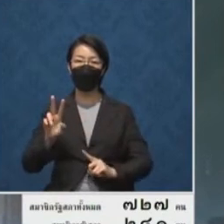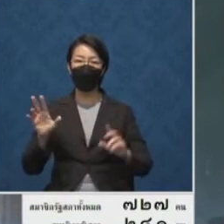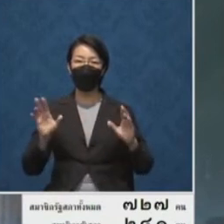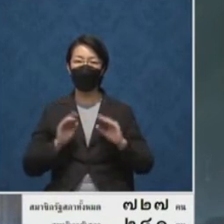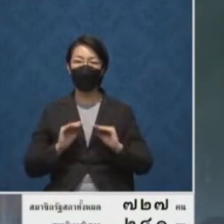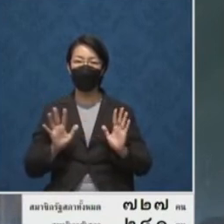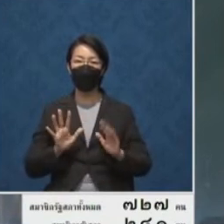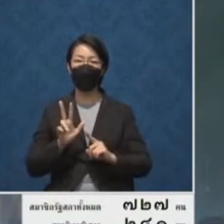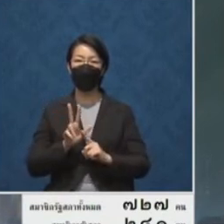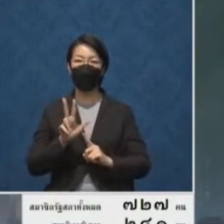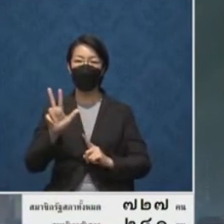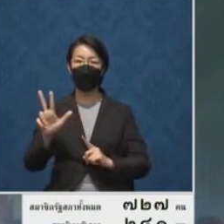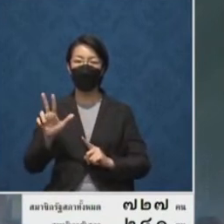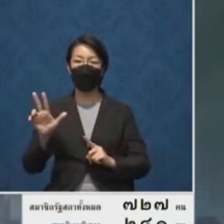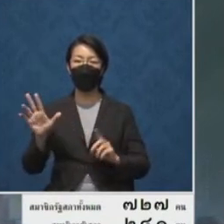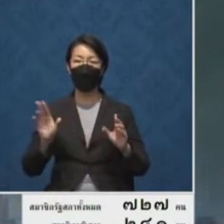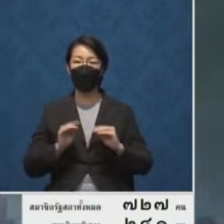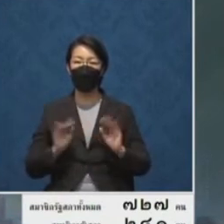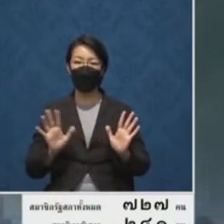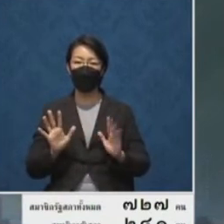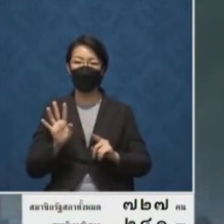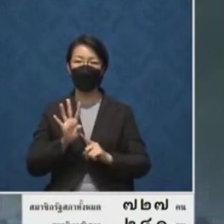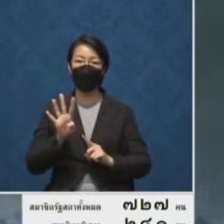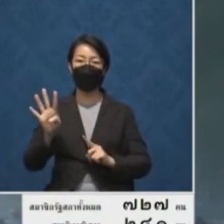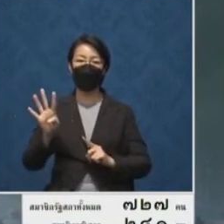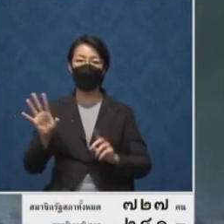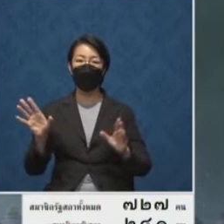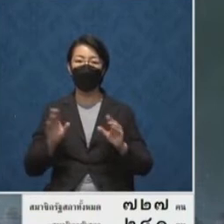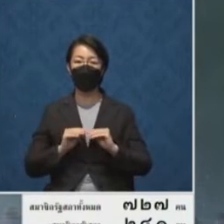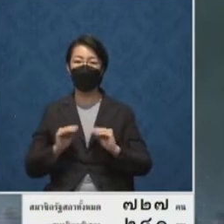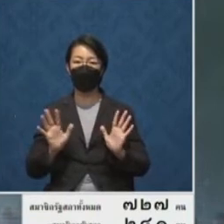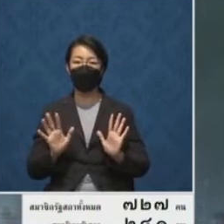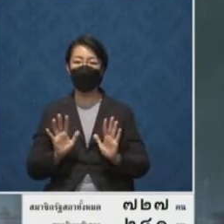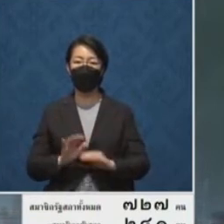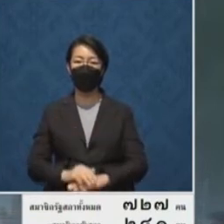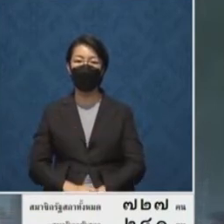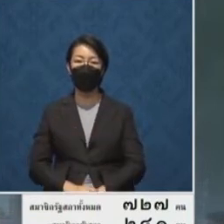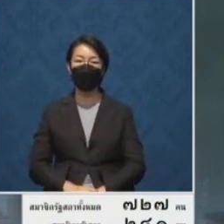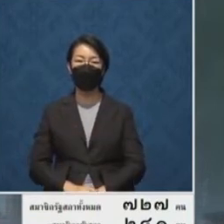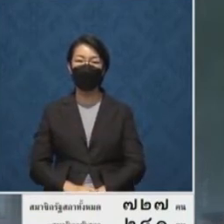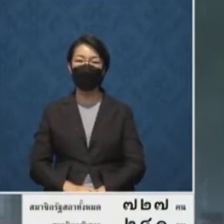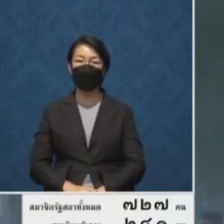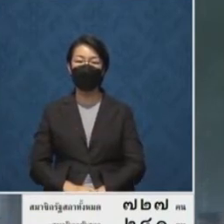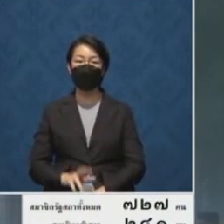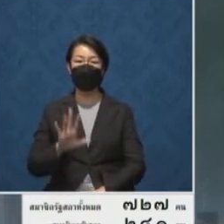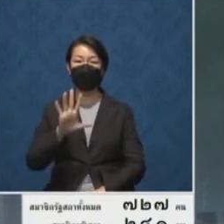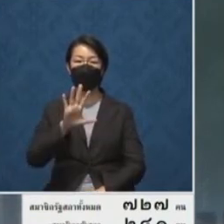การ2ไม่รับหลักการ3ไม่รับหลักการ4ไม่รับหลัก